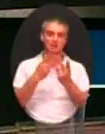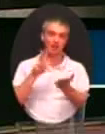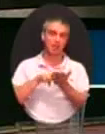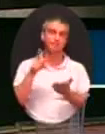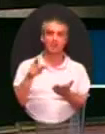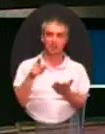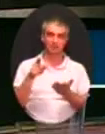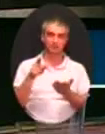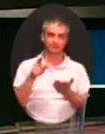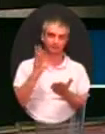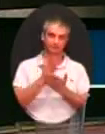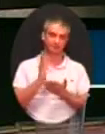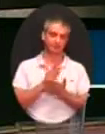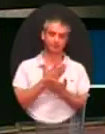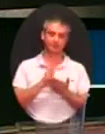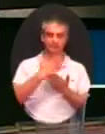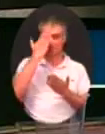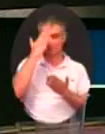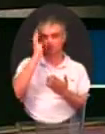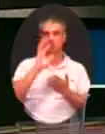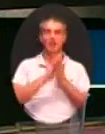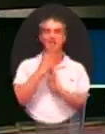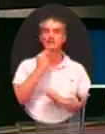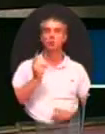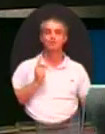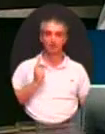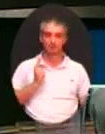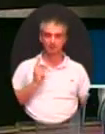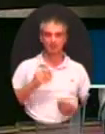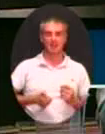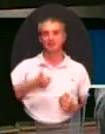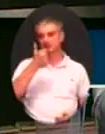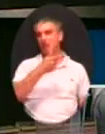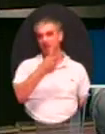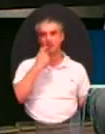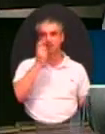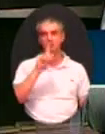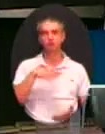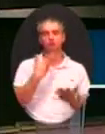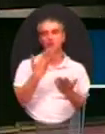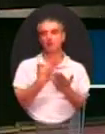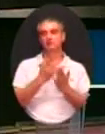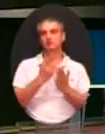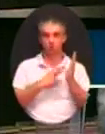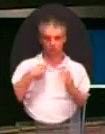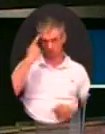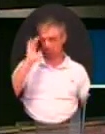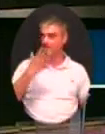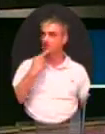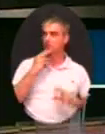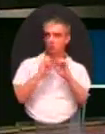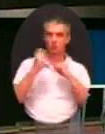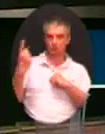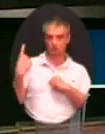לבגעת שפסק כבר הכרה של הגיורים הפרטיים. לשר דרי יש איזו הצעת חוק מאופסנת, אני יודע שגם ביהדות